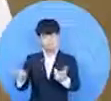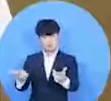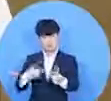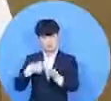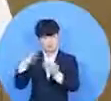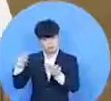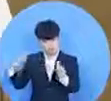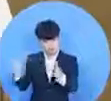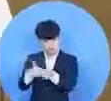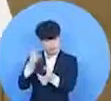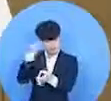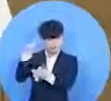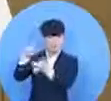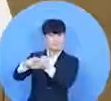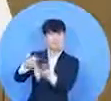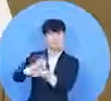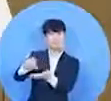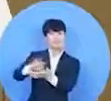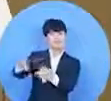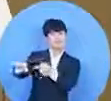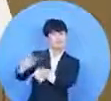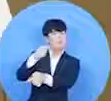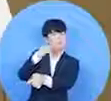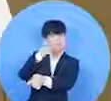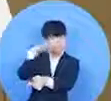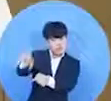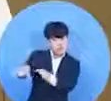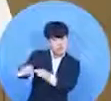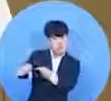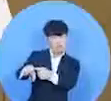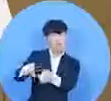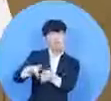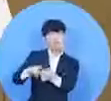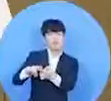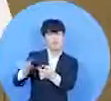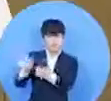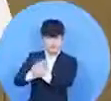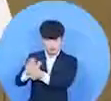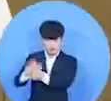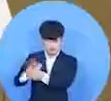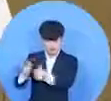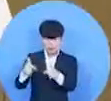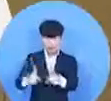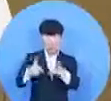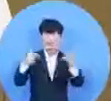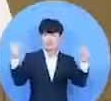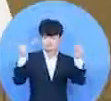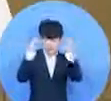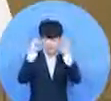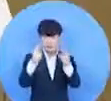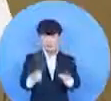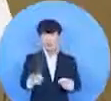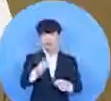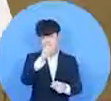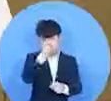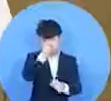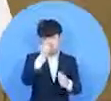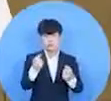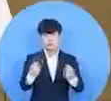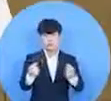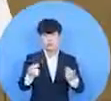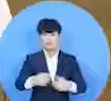패러다임을 넘어서서 우리가 그동안 간과해왔던 다양한 문화적인 가치들이 공공정책과 사회 전반으로 확대되는